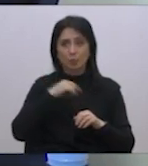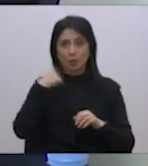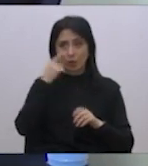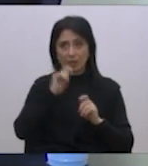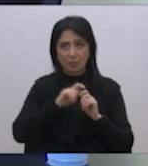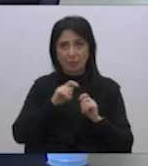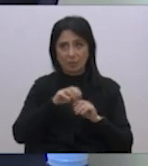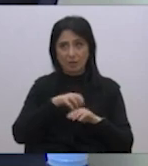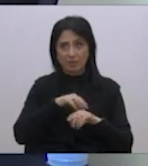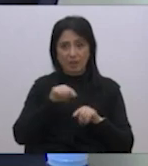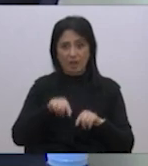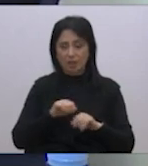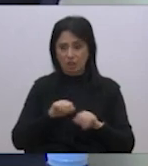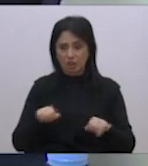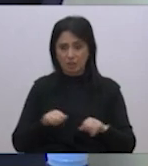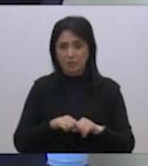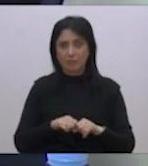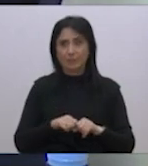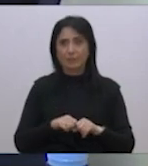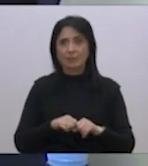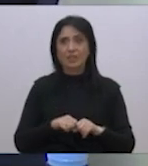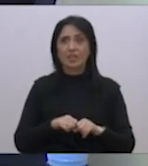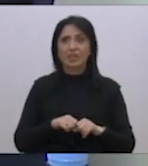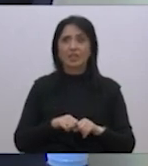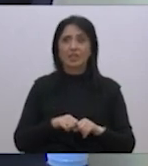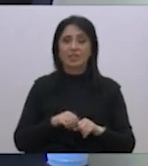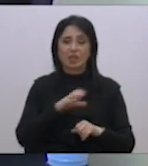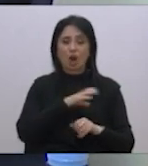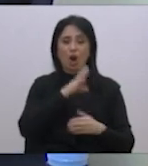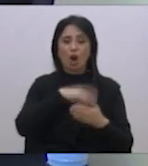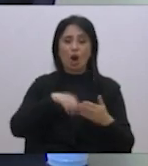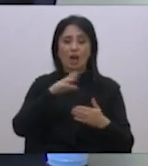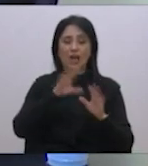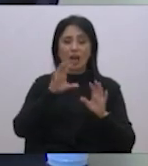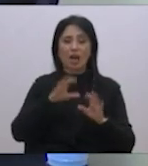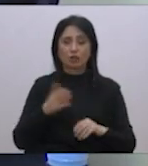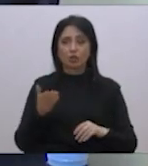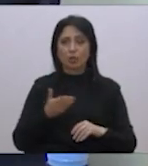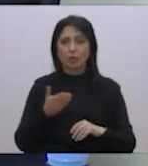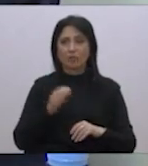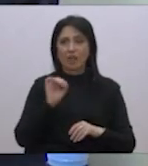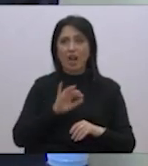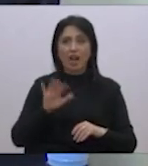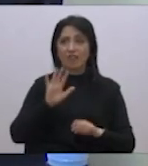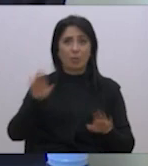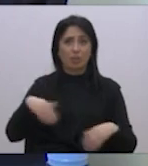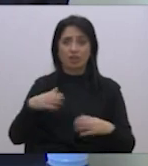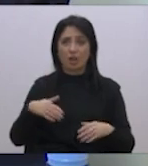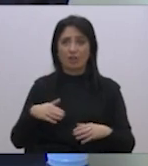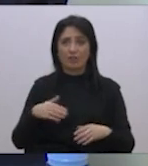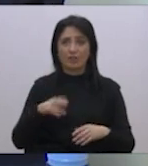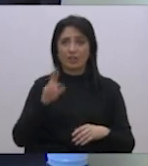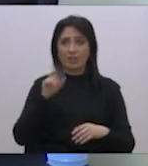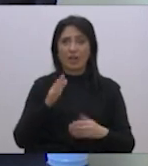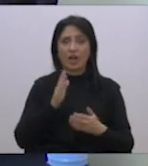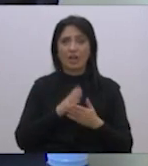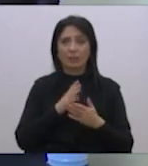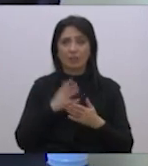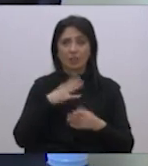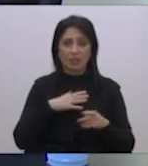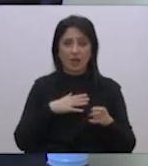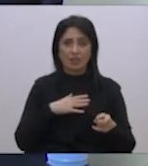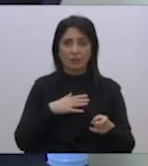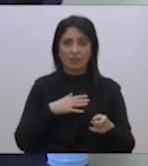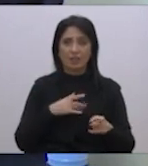finanțo partii ebis, akar cei de la. De oligarchizație scanoni, romelic, Europa și Araris, da, Aris sa